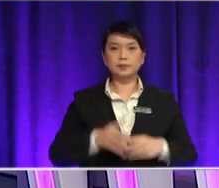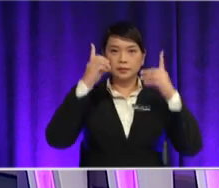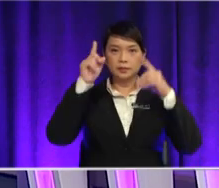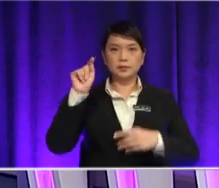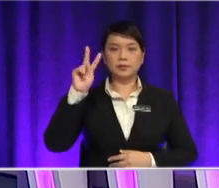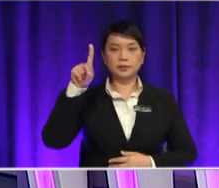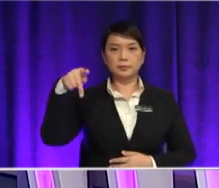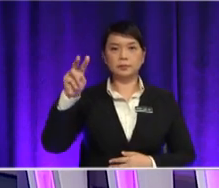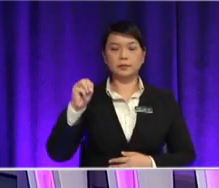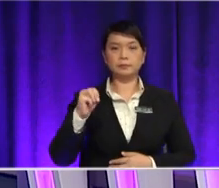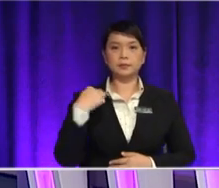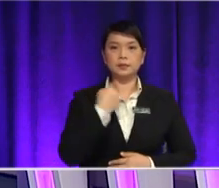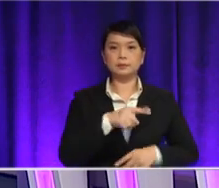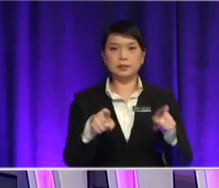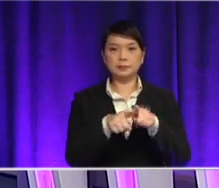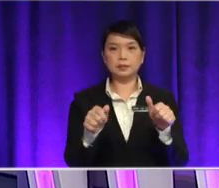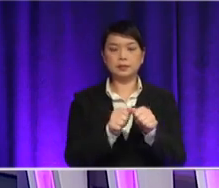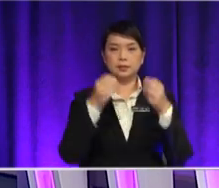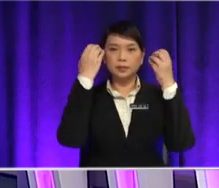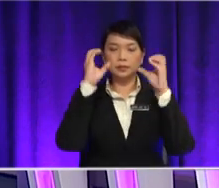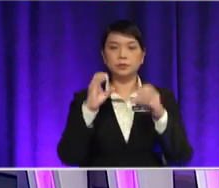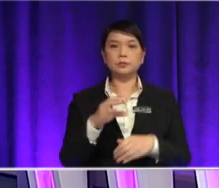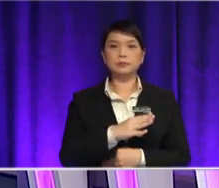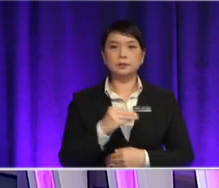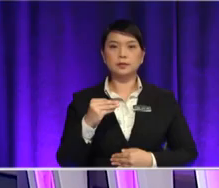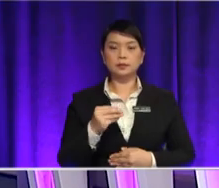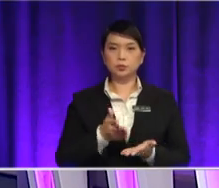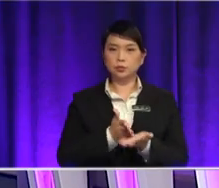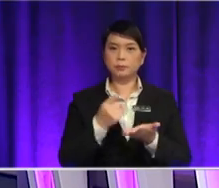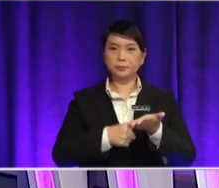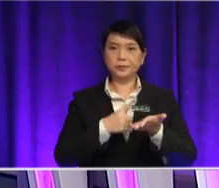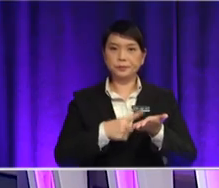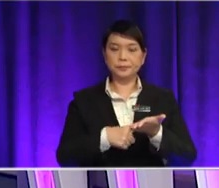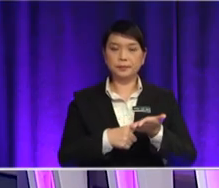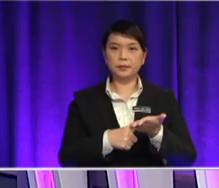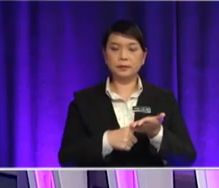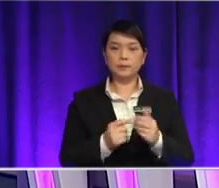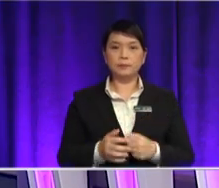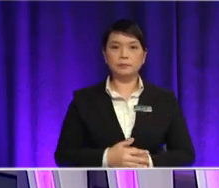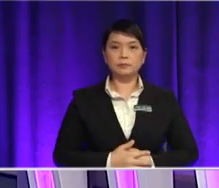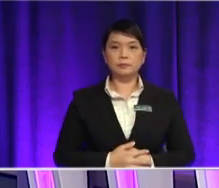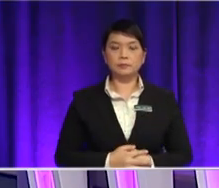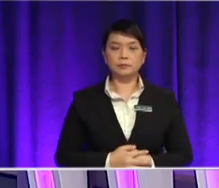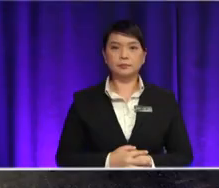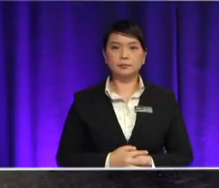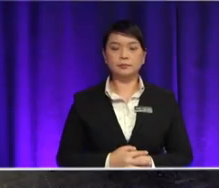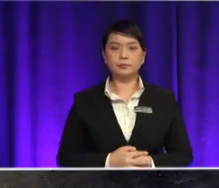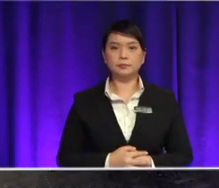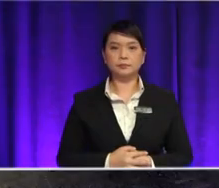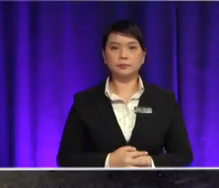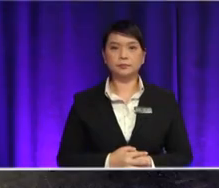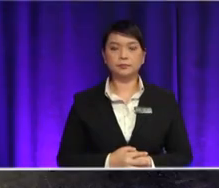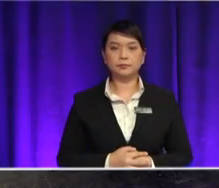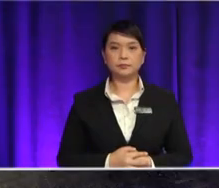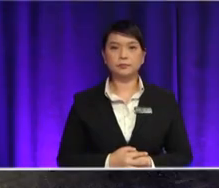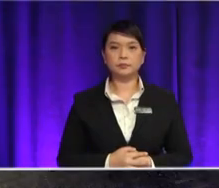TV KPM. Kita bersama dengan Cikgu Faizah. Kita nak teruskan perbincangan kita ni. Begitu padat hari ini. Silakan Cikgu. Okey, terima